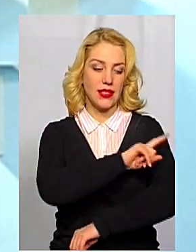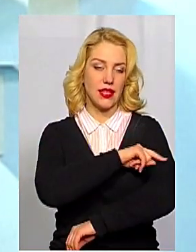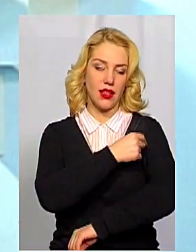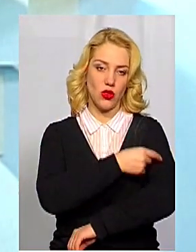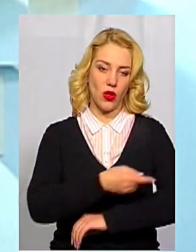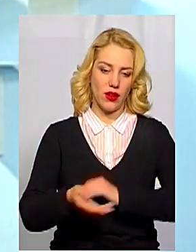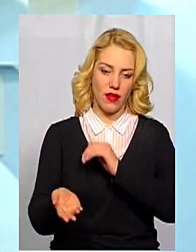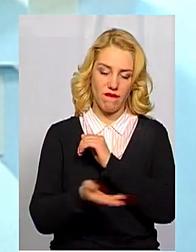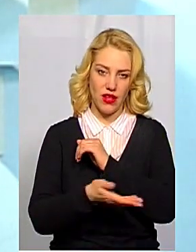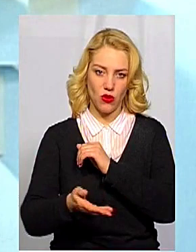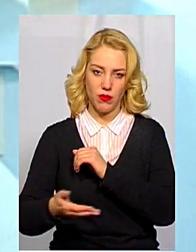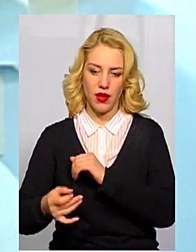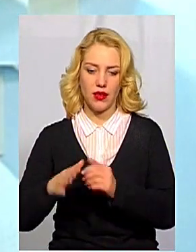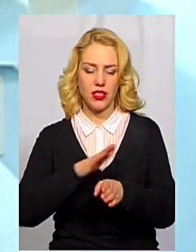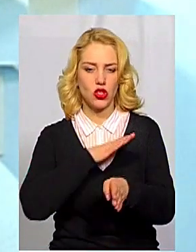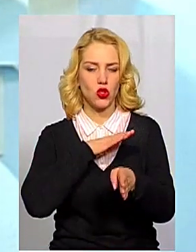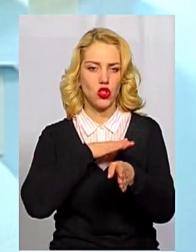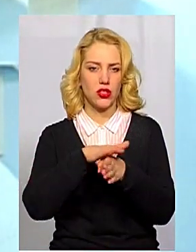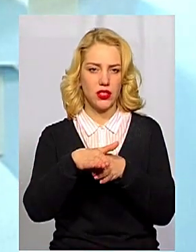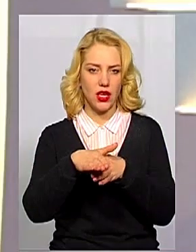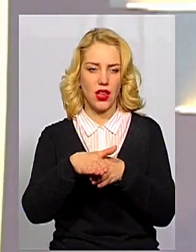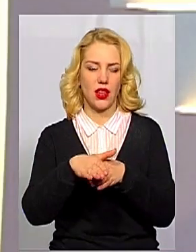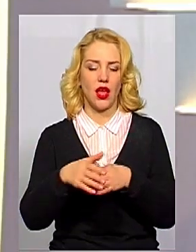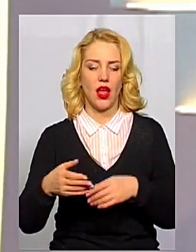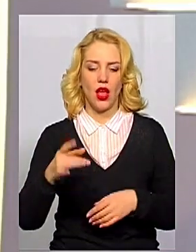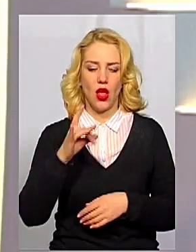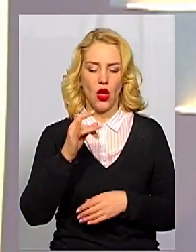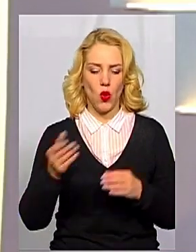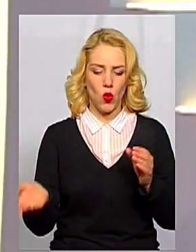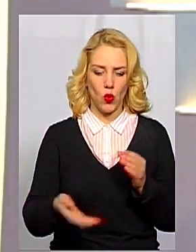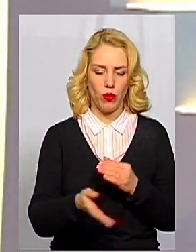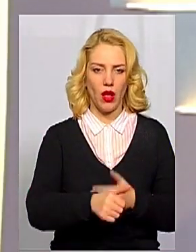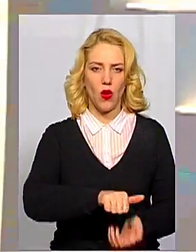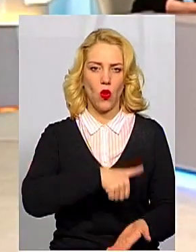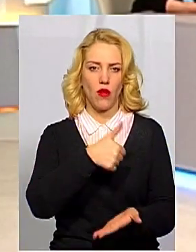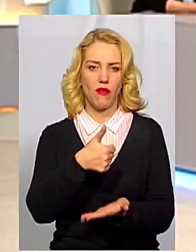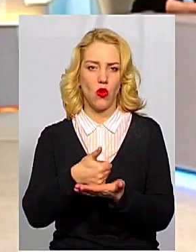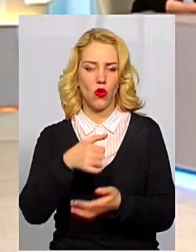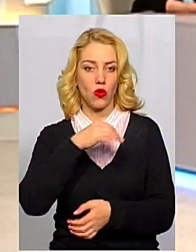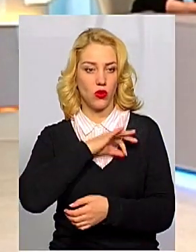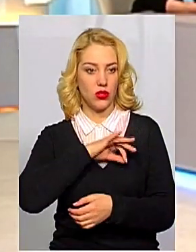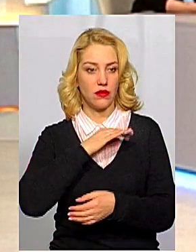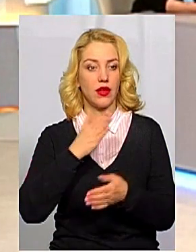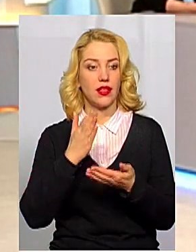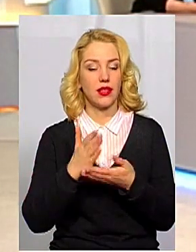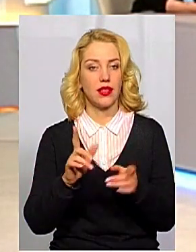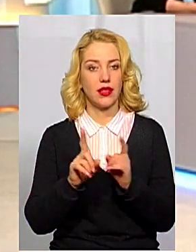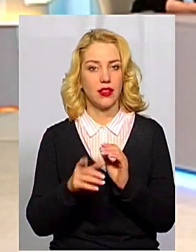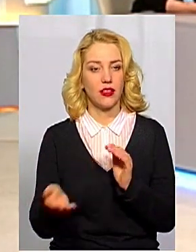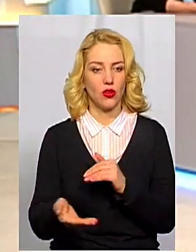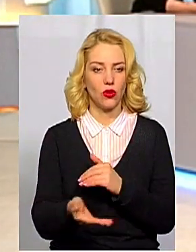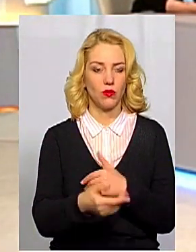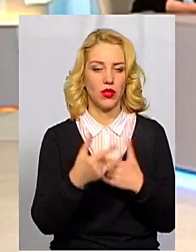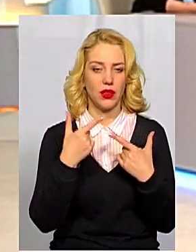і суцільну рубку головного користування. Є ще такий вид рубок. Це, по суті, ті рубки, при яких